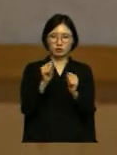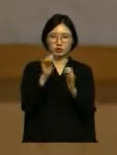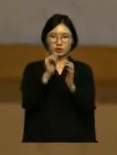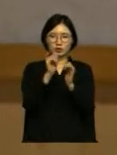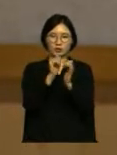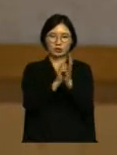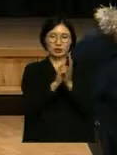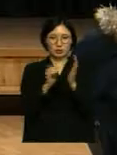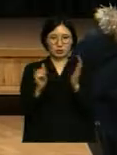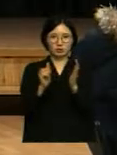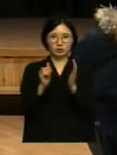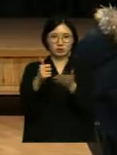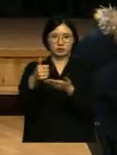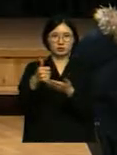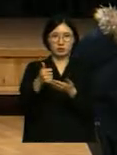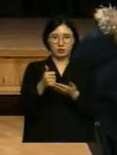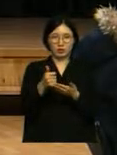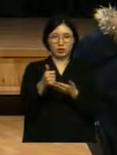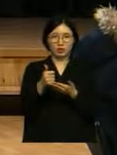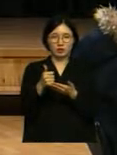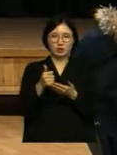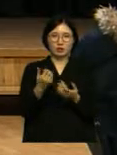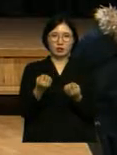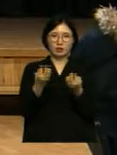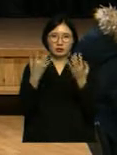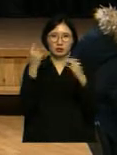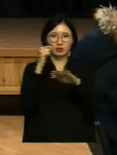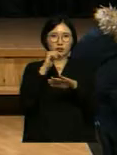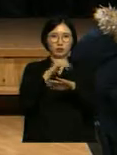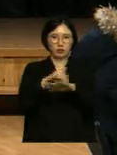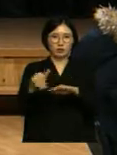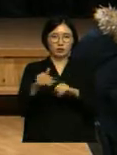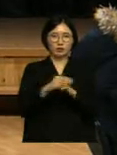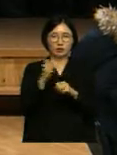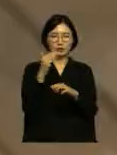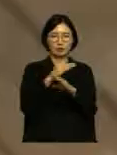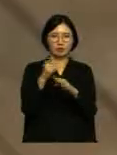초청하는 남북공동 행사도 추진할 예정입니다. 현재